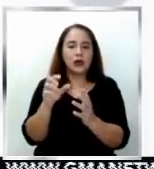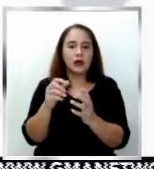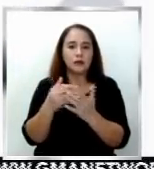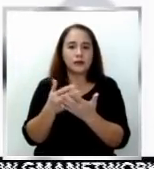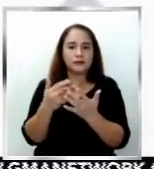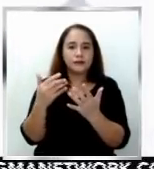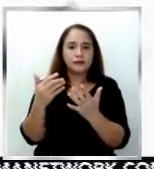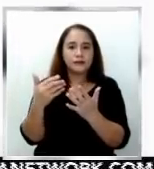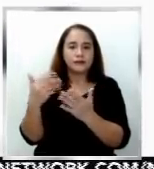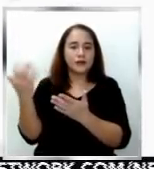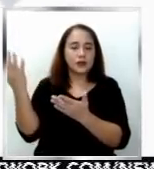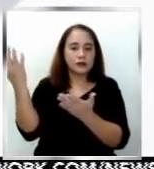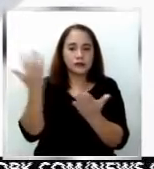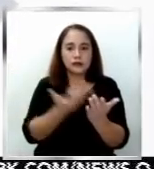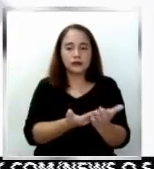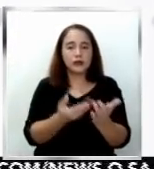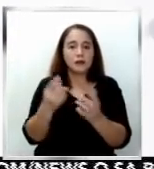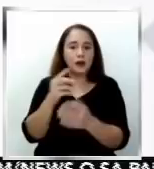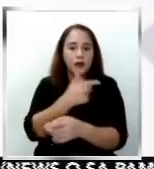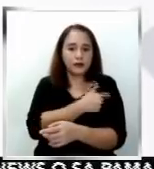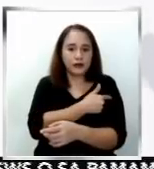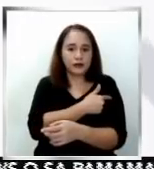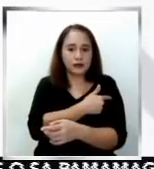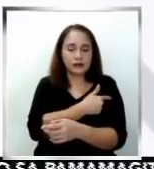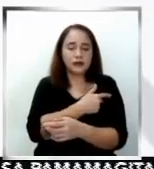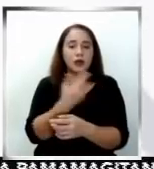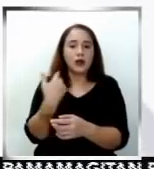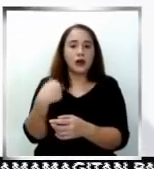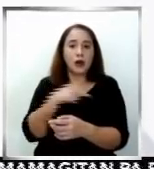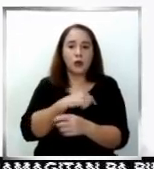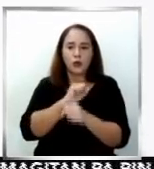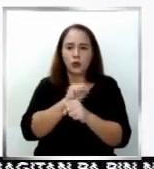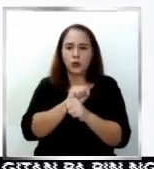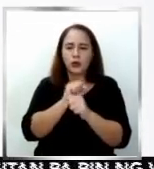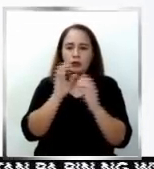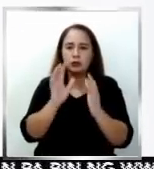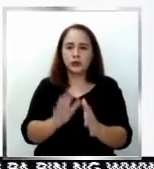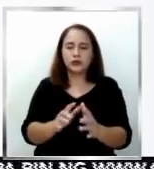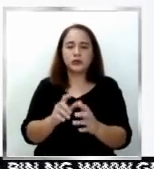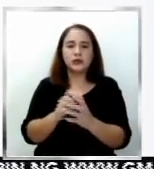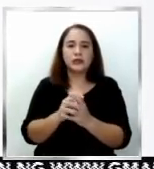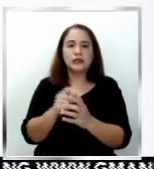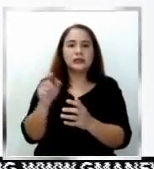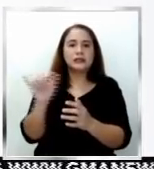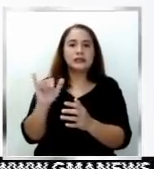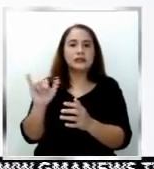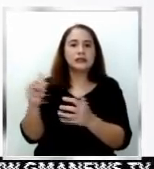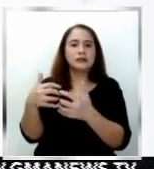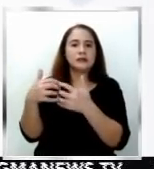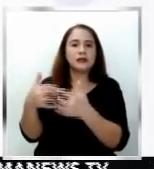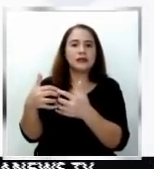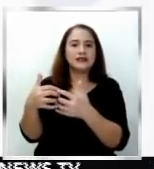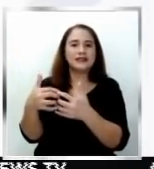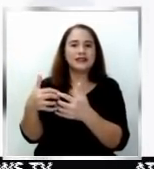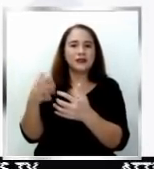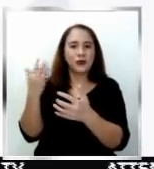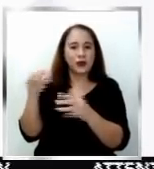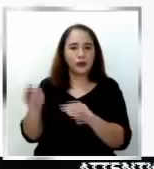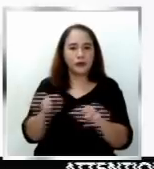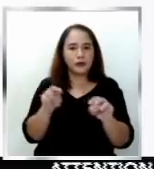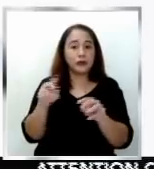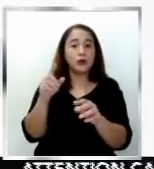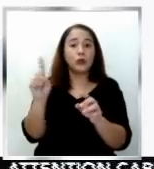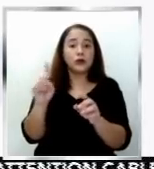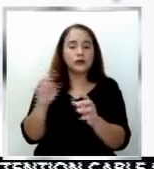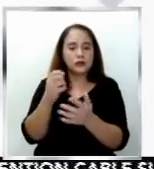mga vaccine, yung ating mga workers, ito ang machine. Ito ang mga machine na nagpapagalaw sa ating ekonomiya. Kaya we